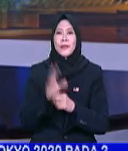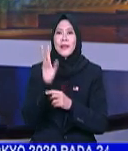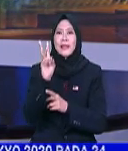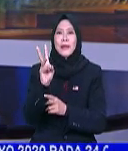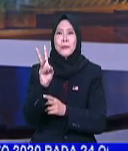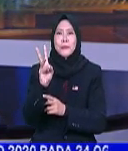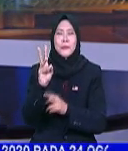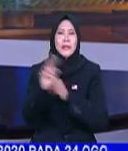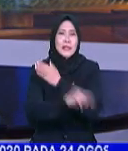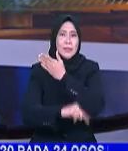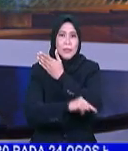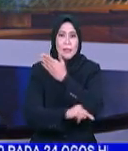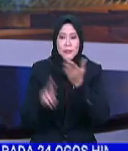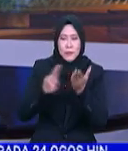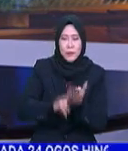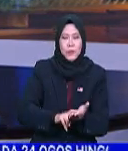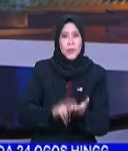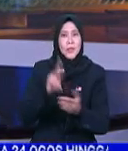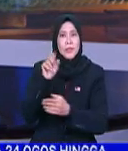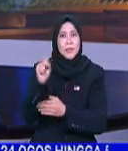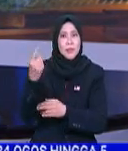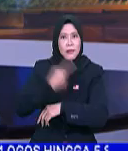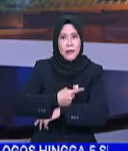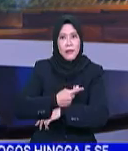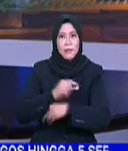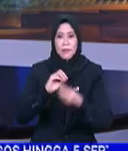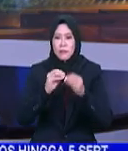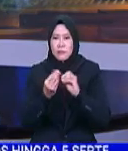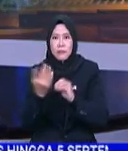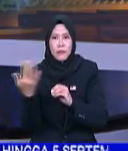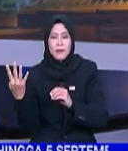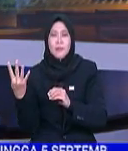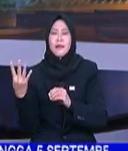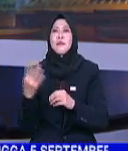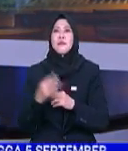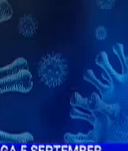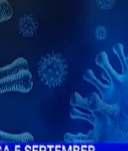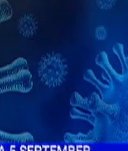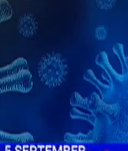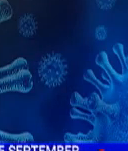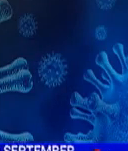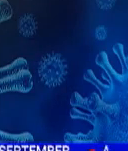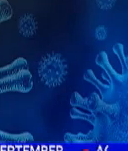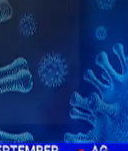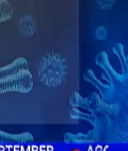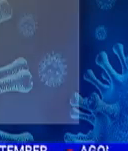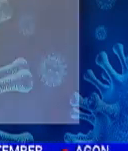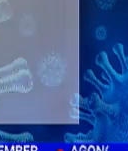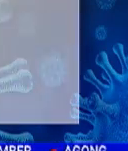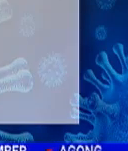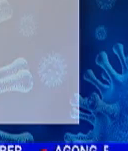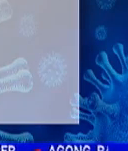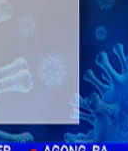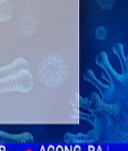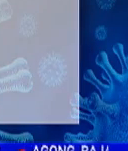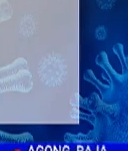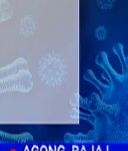negeri merekodkan pertambahan kes harian 4 angka. Selangor kekal negeri mencatat kes harian tertinggi